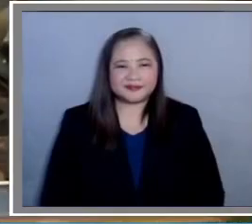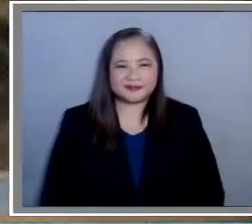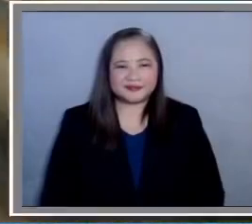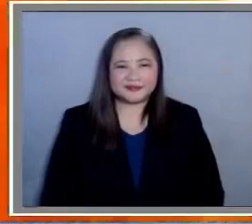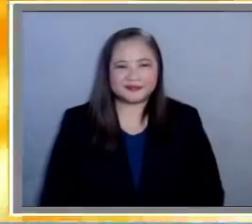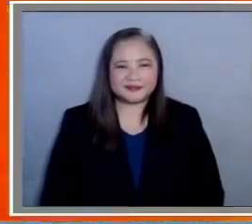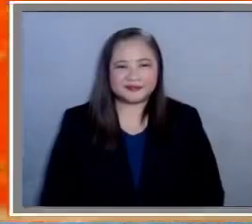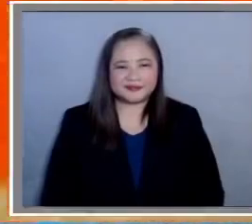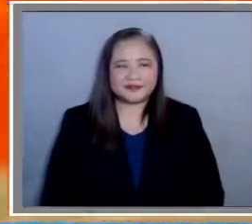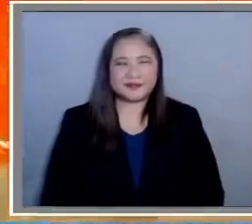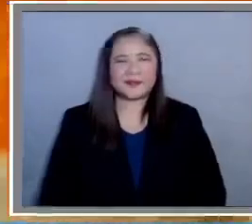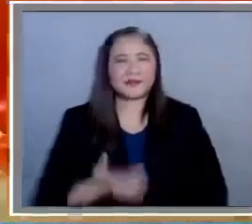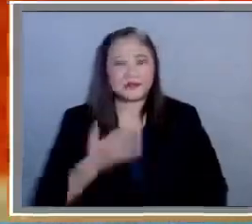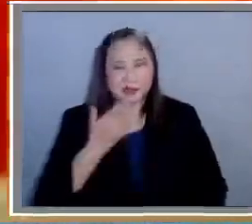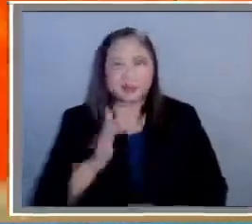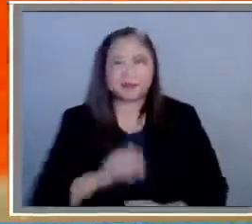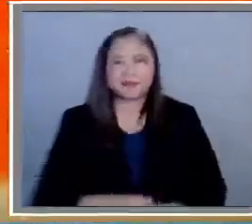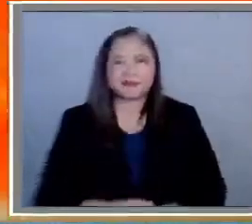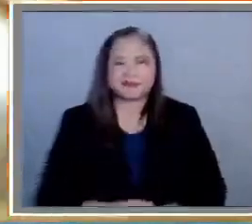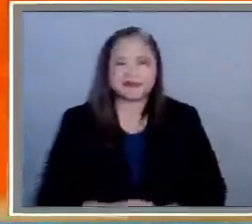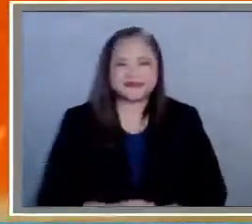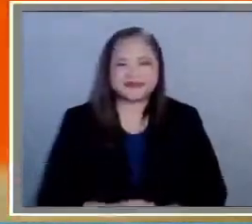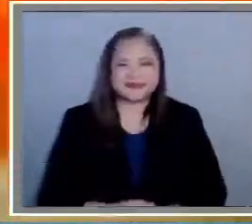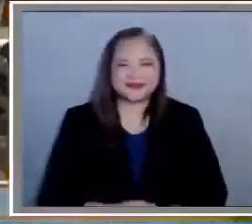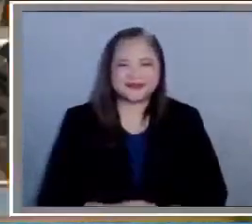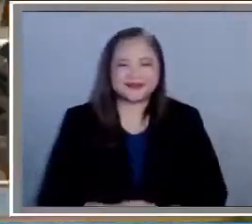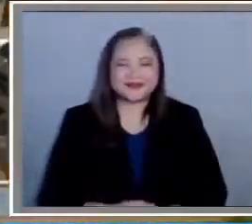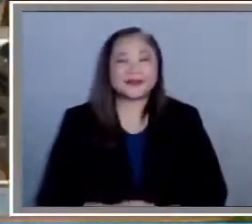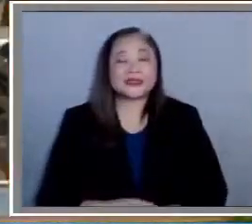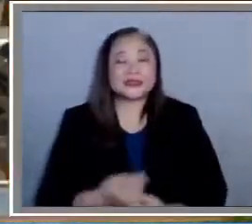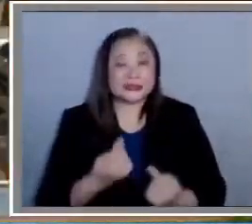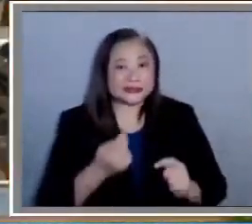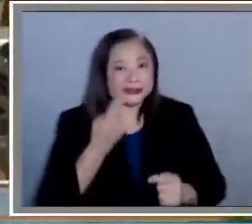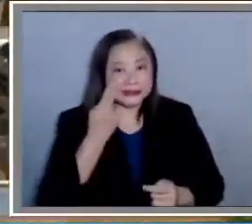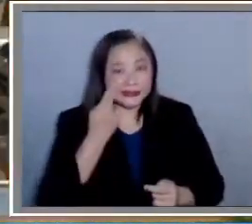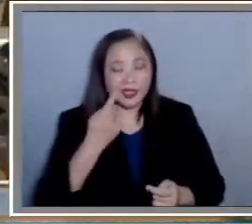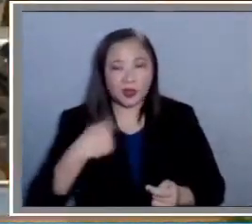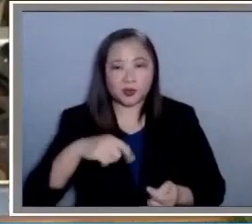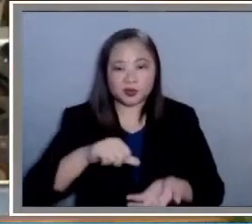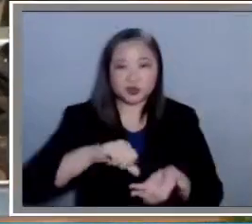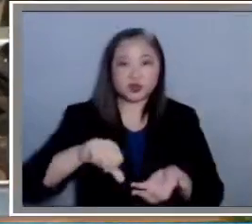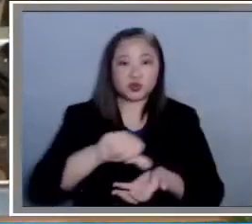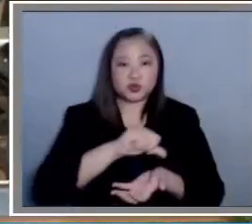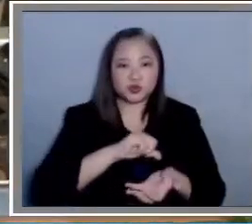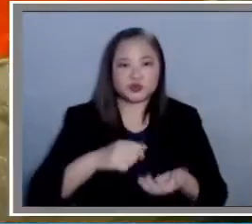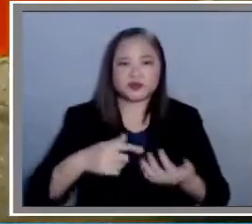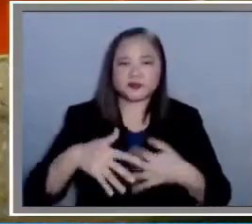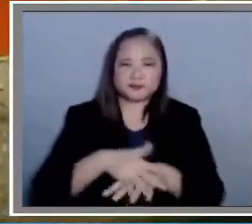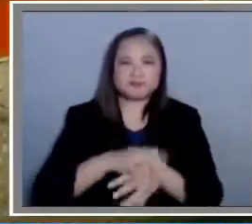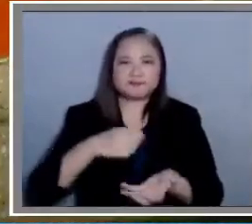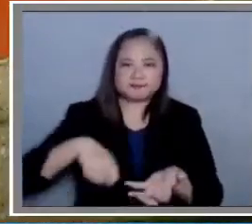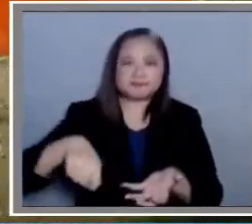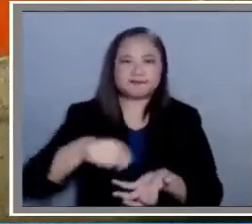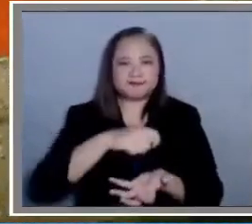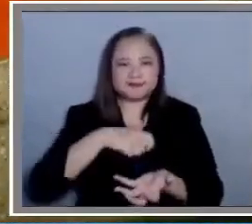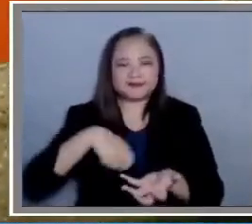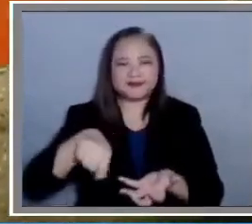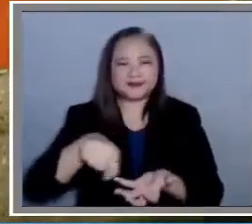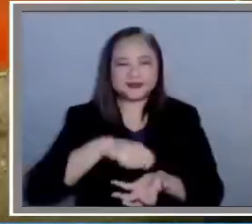Sarap. Alright, malalaman natin kung okay na yung sauce natin. Katulad nito po, hinalo ko siya, di ba? Tapos,